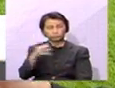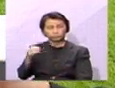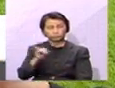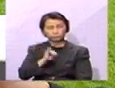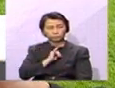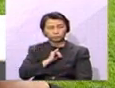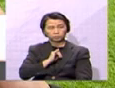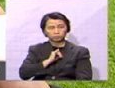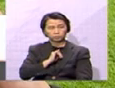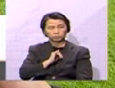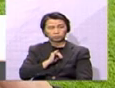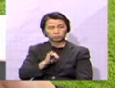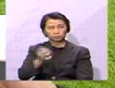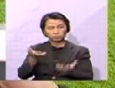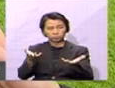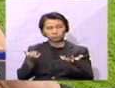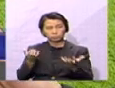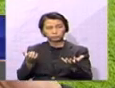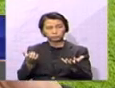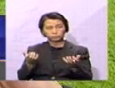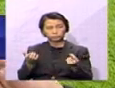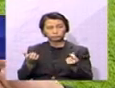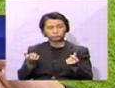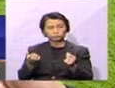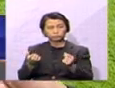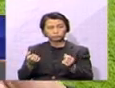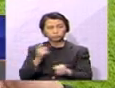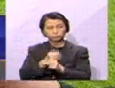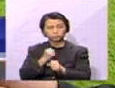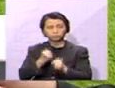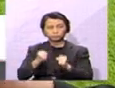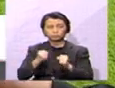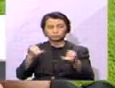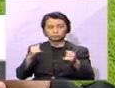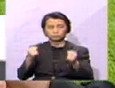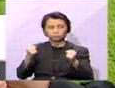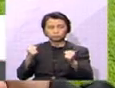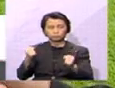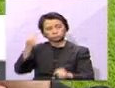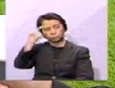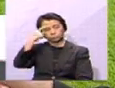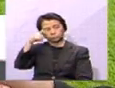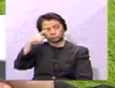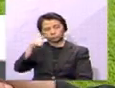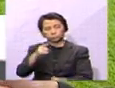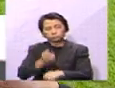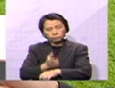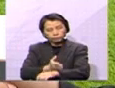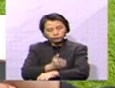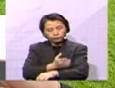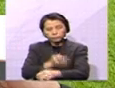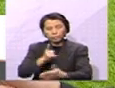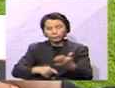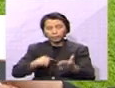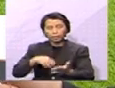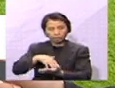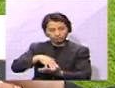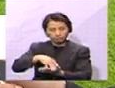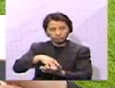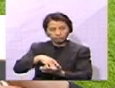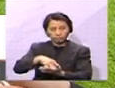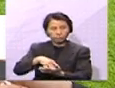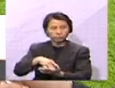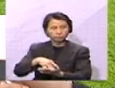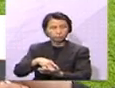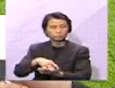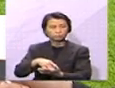2017zam juga Saya ingin bekerja keras lagi untuk memperbaiki apa yang kelemahan yang saya